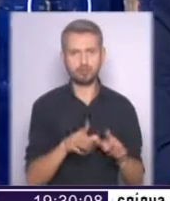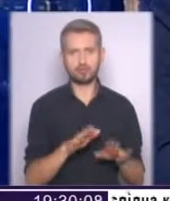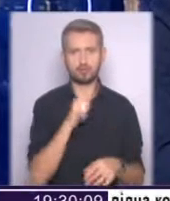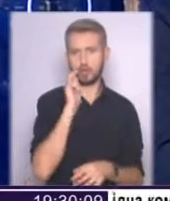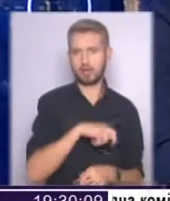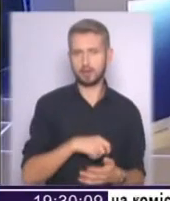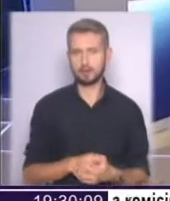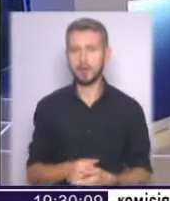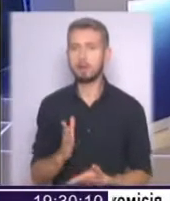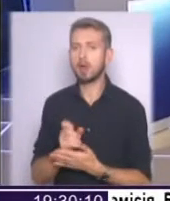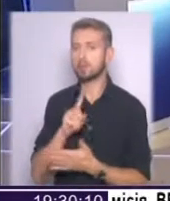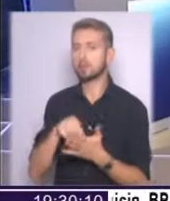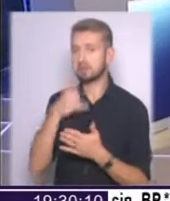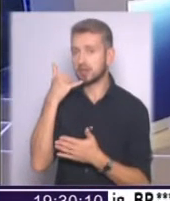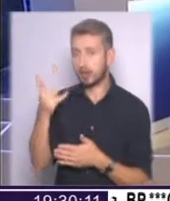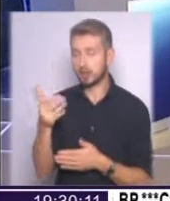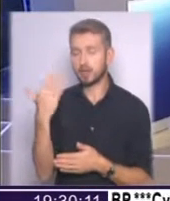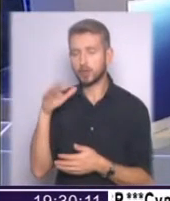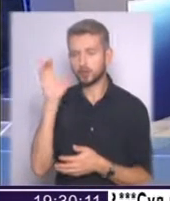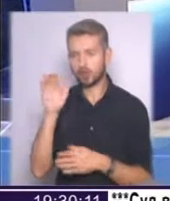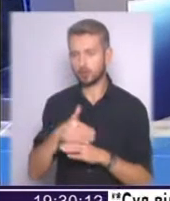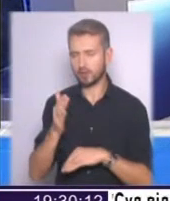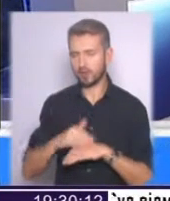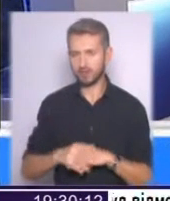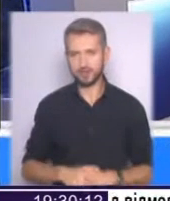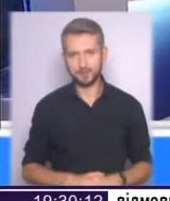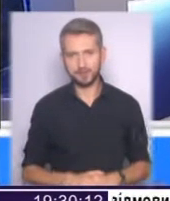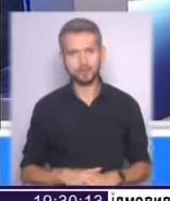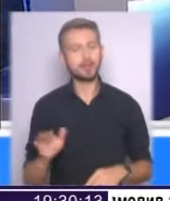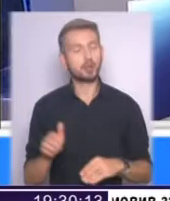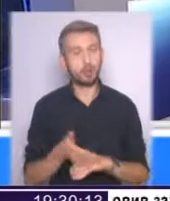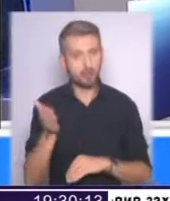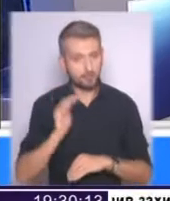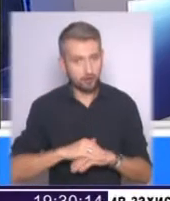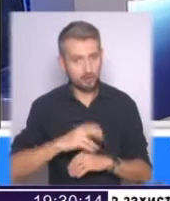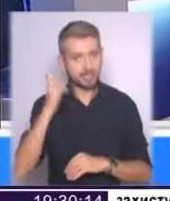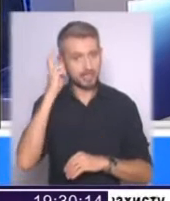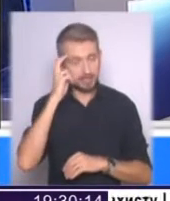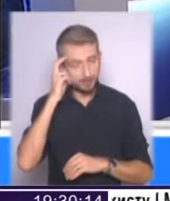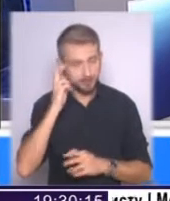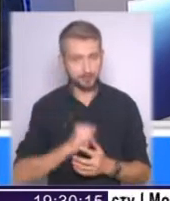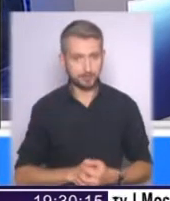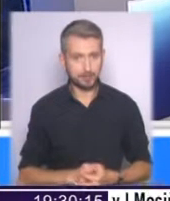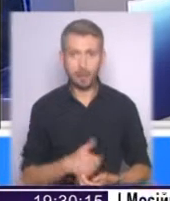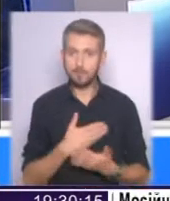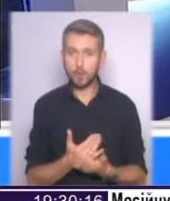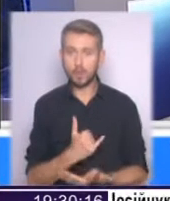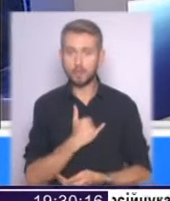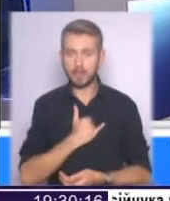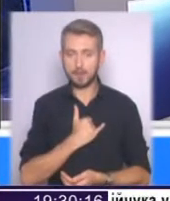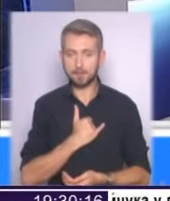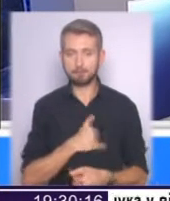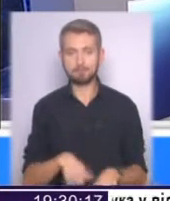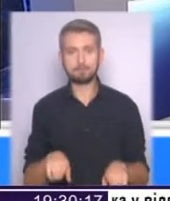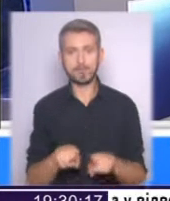маємо запитання від глядачів. Давайте слухати. Добрий вечір вам. Добрий вечір, Київ. Слухайте. Вот у меня